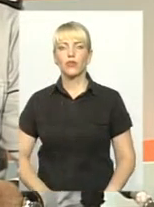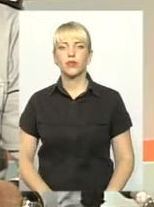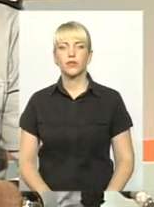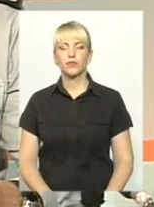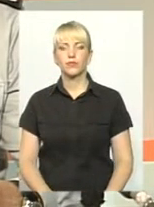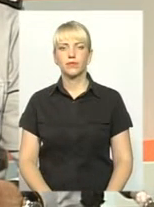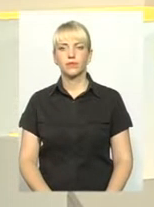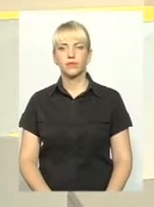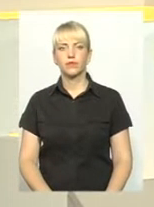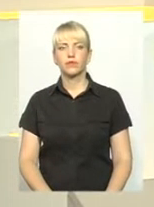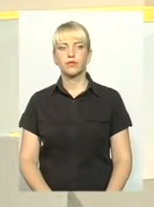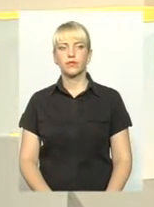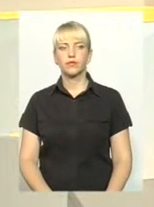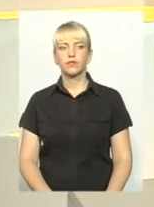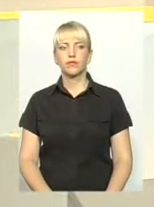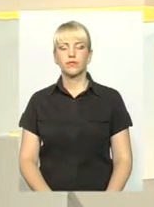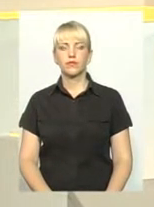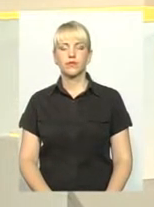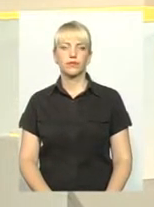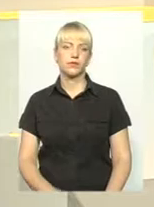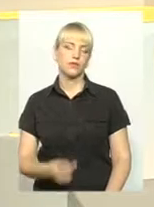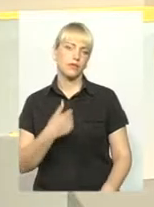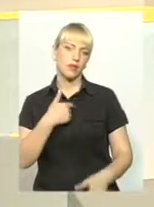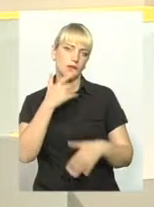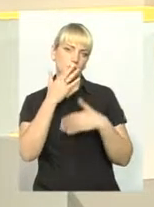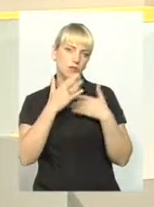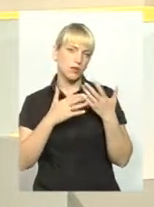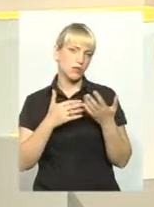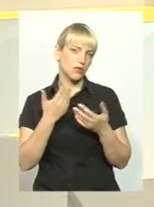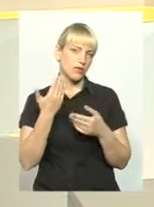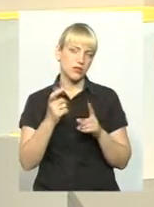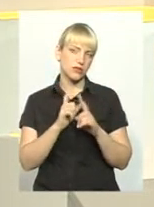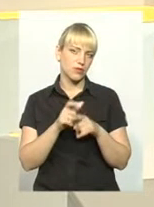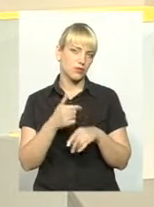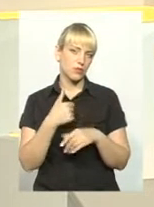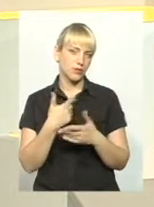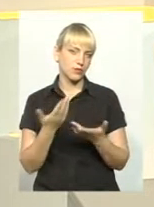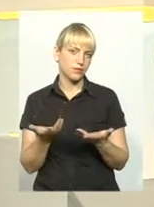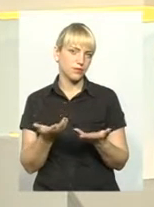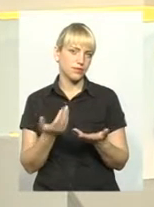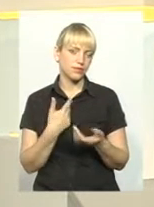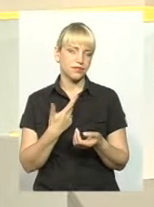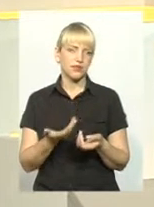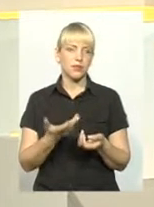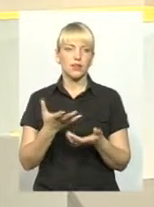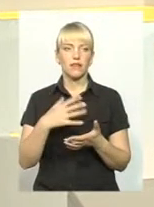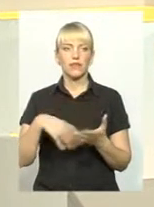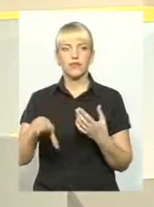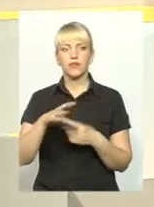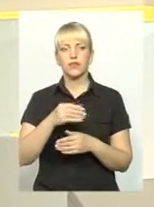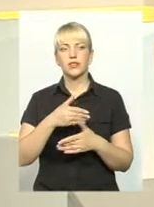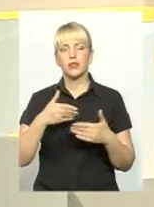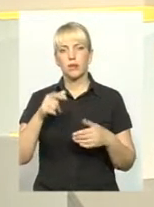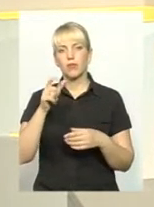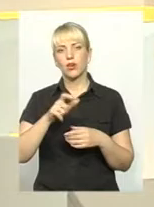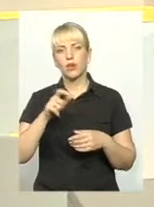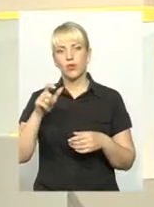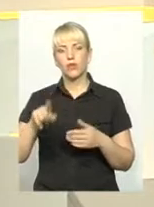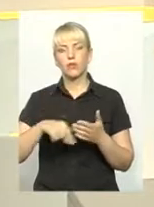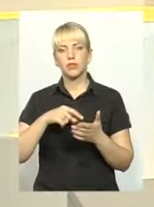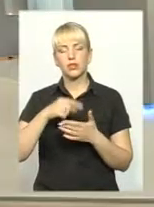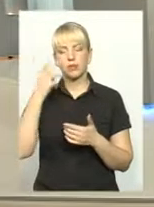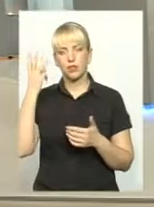Перепрошую, але в мене трохи викликає скепсис ваша відповідь. Ми всі мешканці Хмельницького, от так, присутні тут.